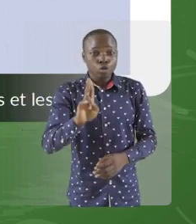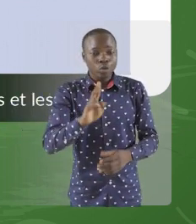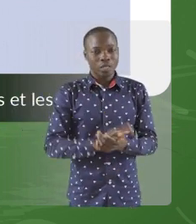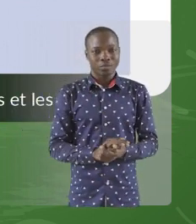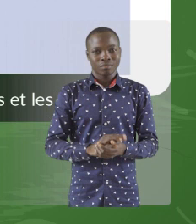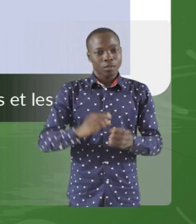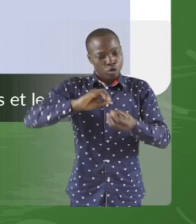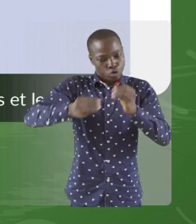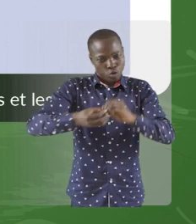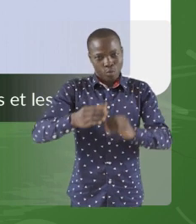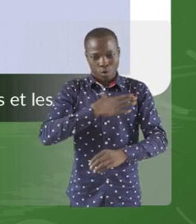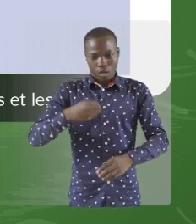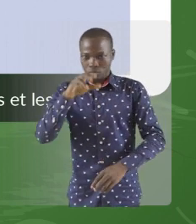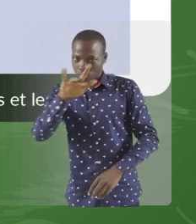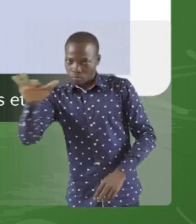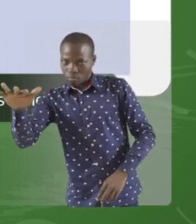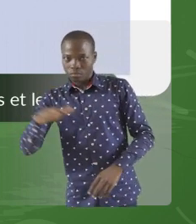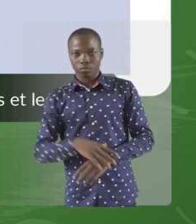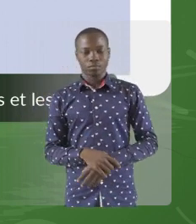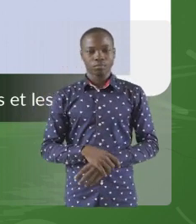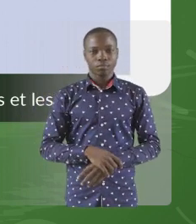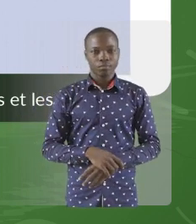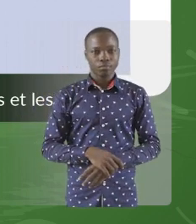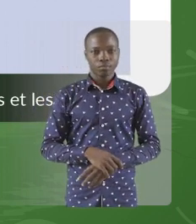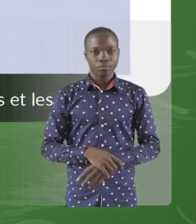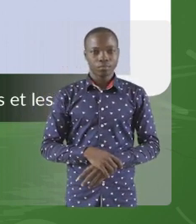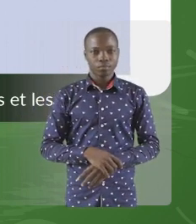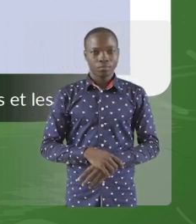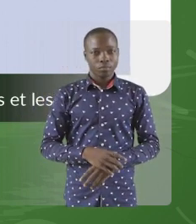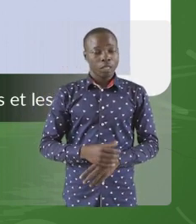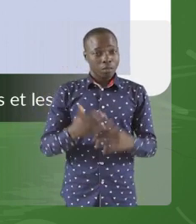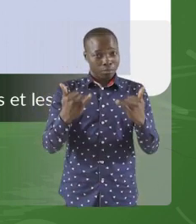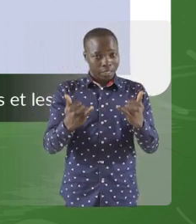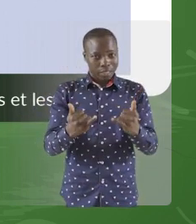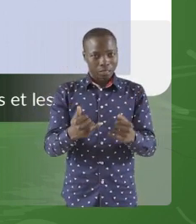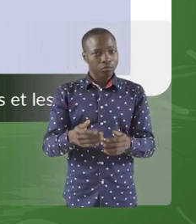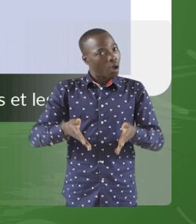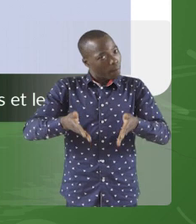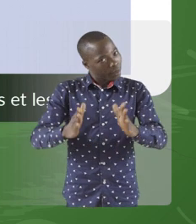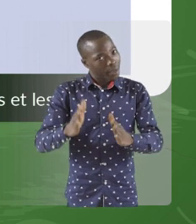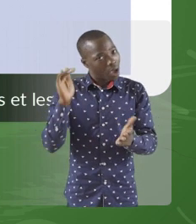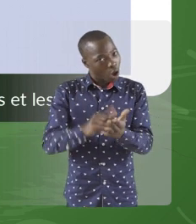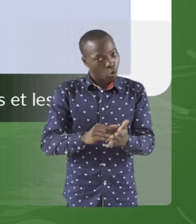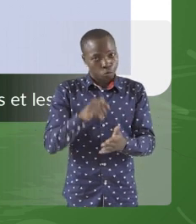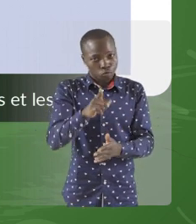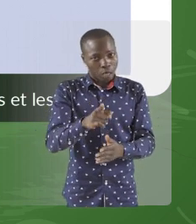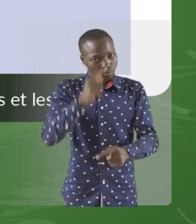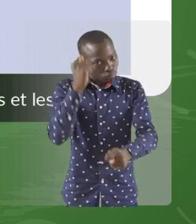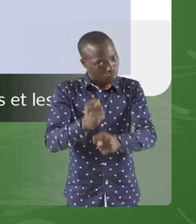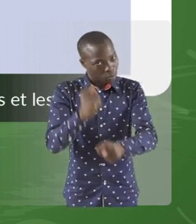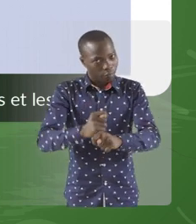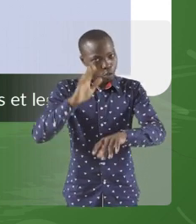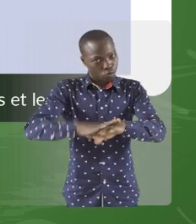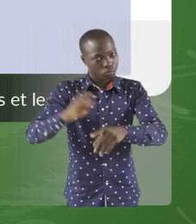lettres et les chiffres. Je vous donne quelques minutes, une dizaine